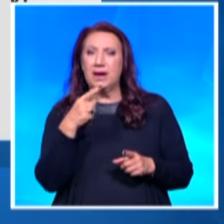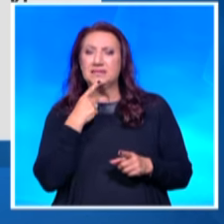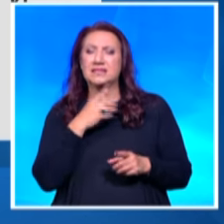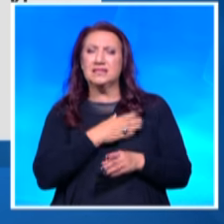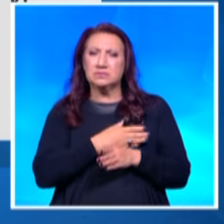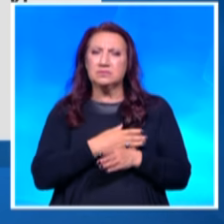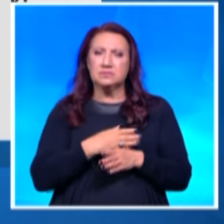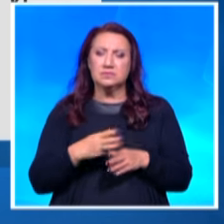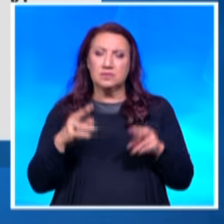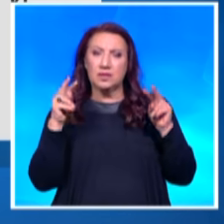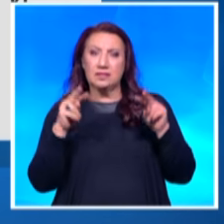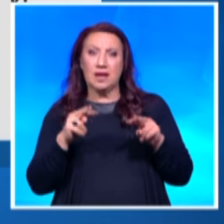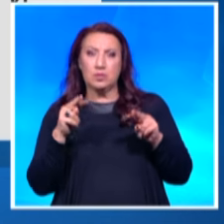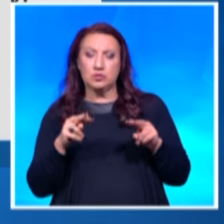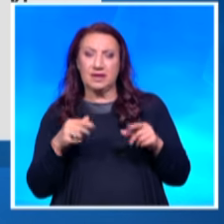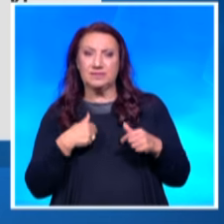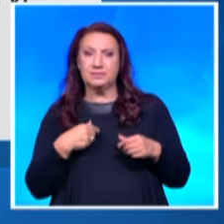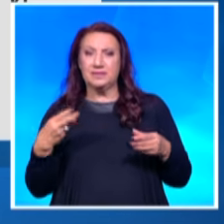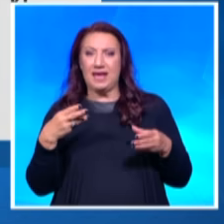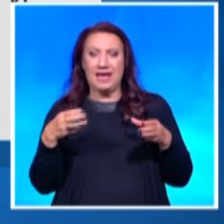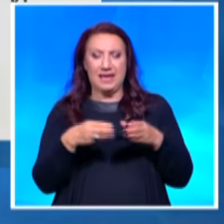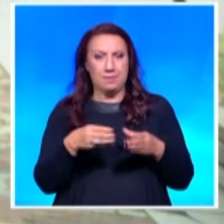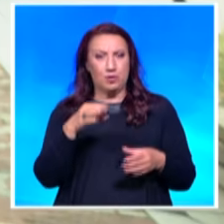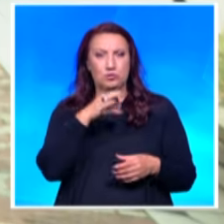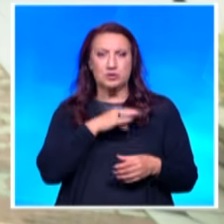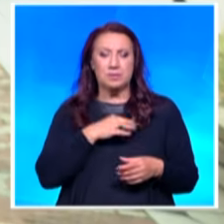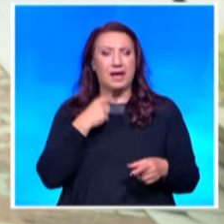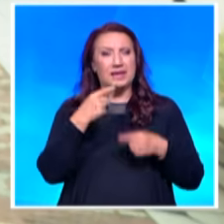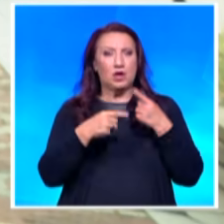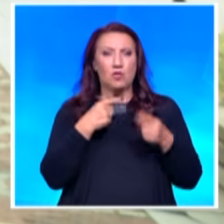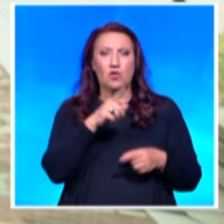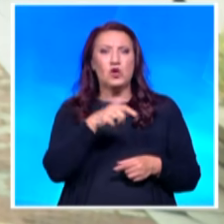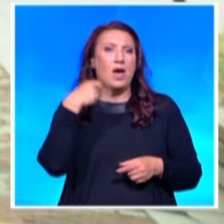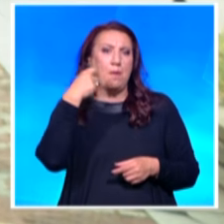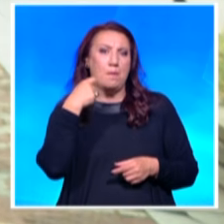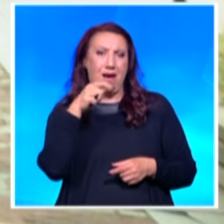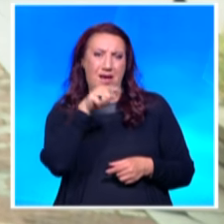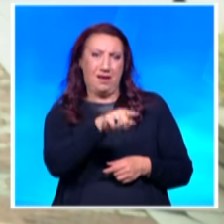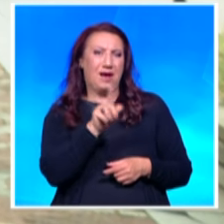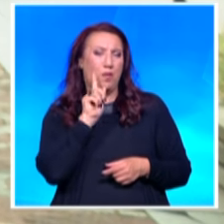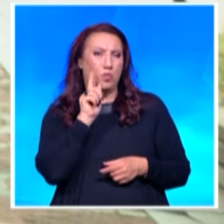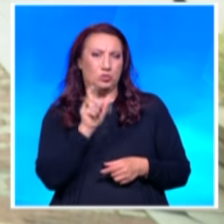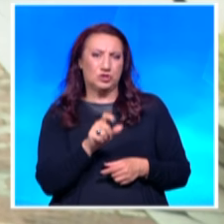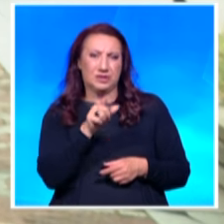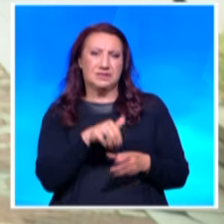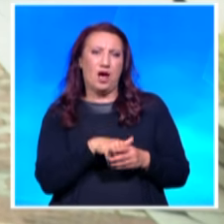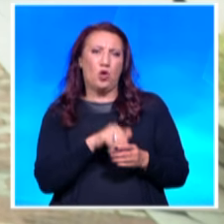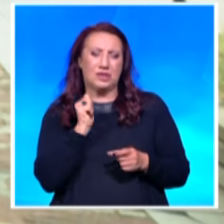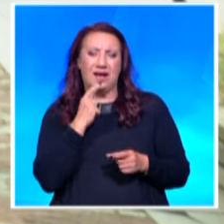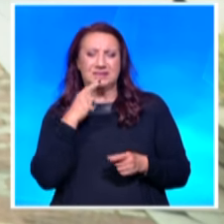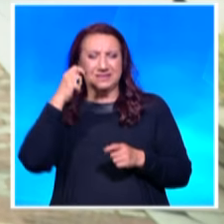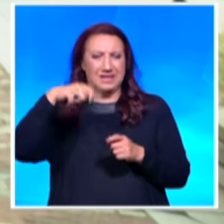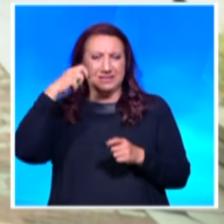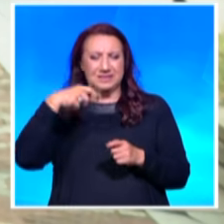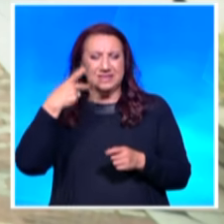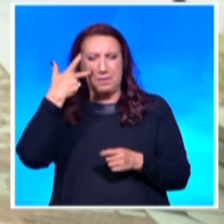денонощно наблюдение. Нашият екип успя да се свърже и с майката на 29-годишният мъж. Тя отказа да застане пред